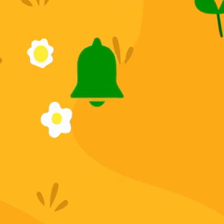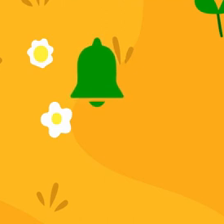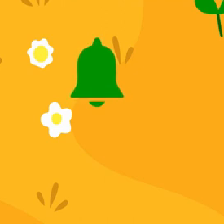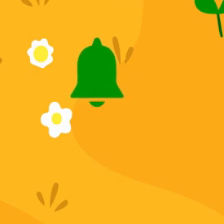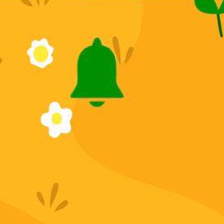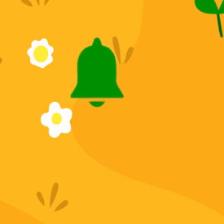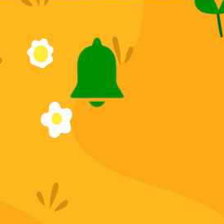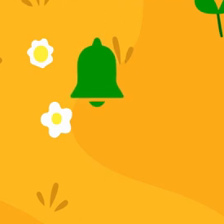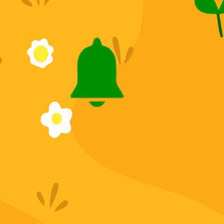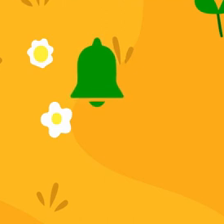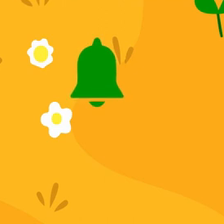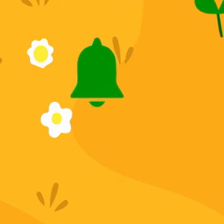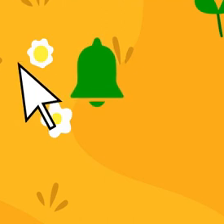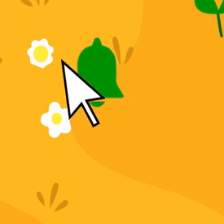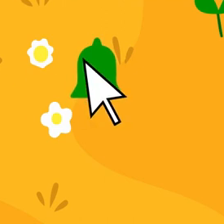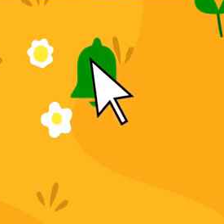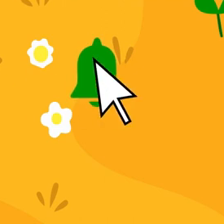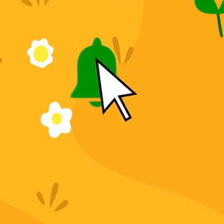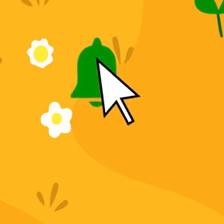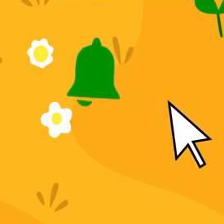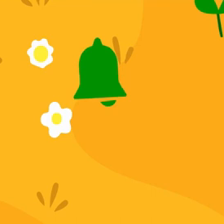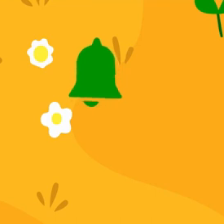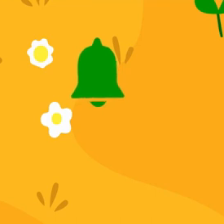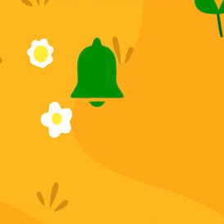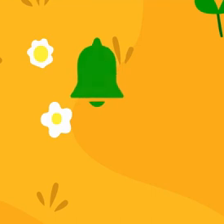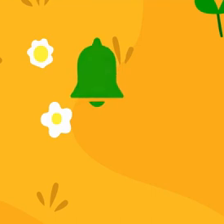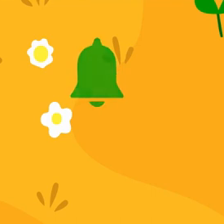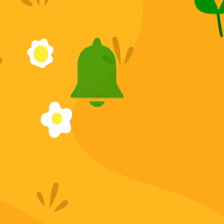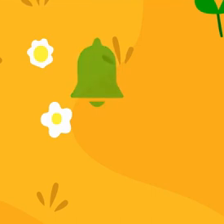करना पड़ेगा सब्सक्राइब का बटन क्लिक कीजिए